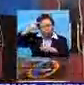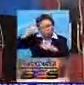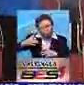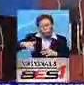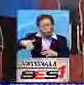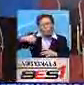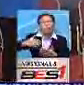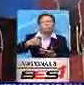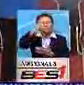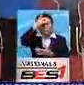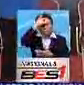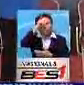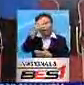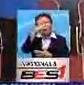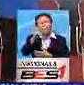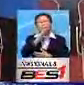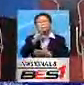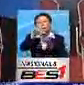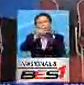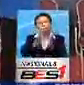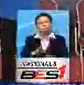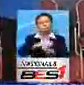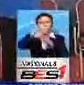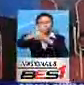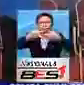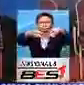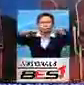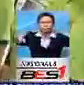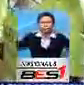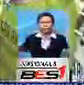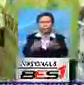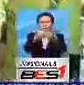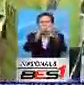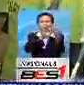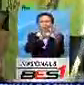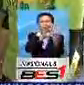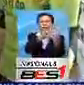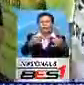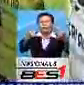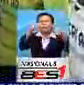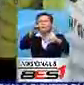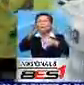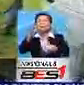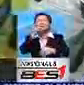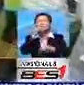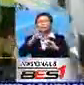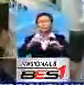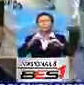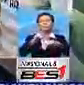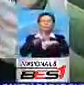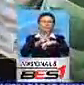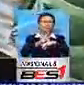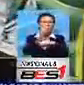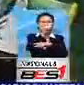dimuktamadkan dat seri AHM Bah bercakap kepada media selepas merasmikan kejohanan futsal piala menteri besar Kedah peringkat negeri di